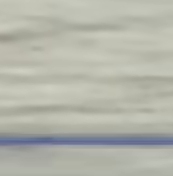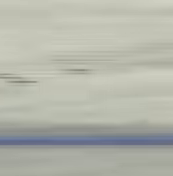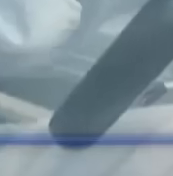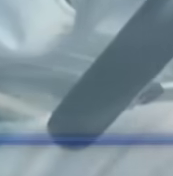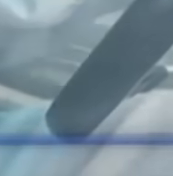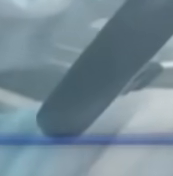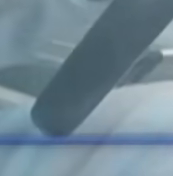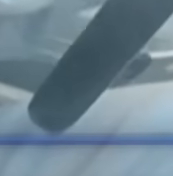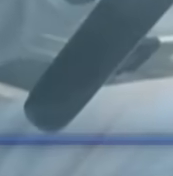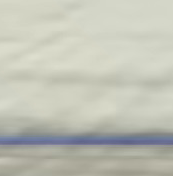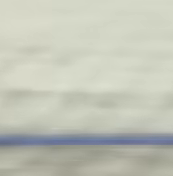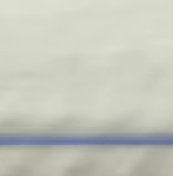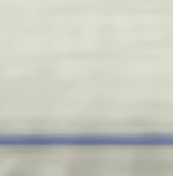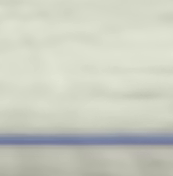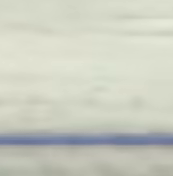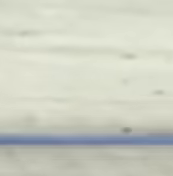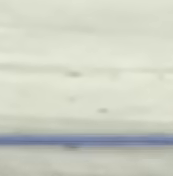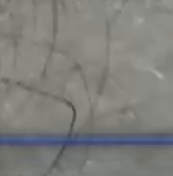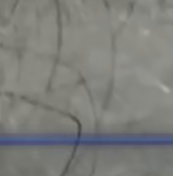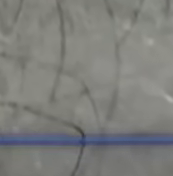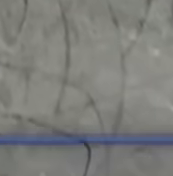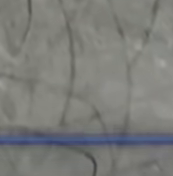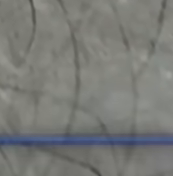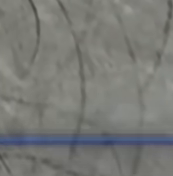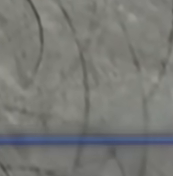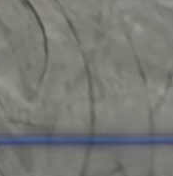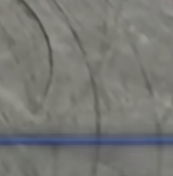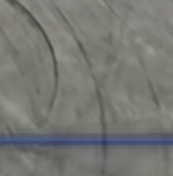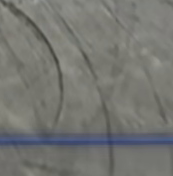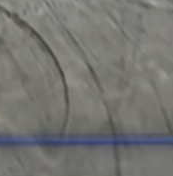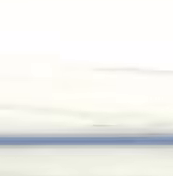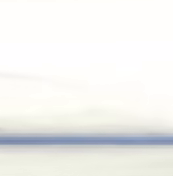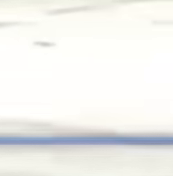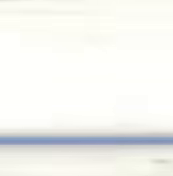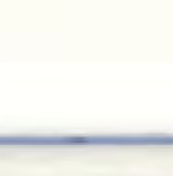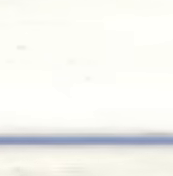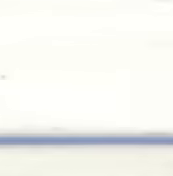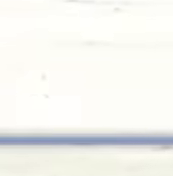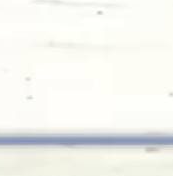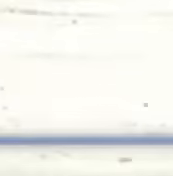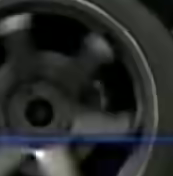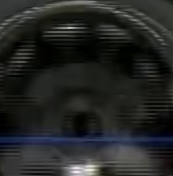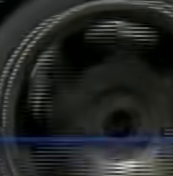Abangan ang buwis buhay na car drifting, makiride tayo dyan.